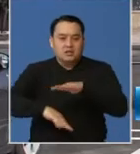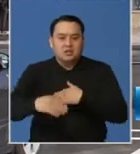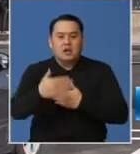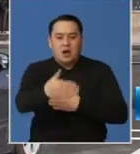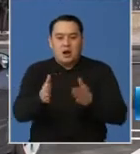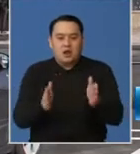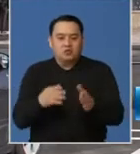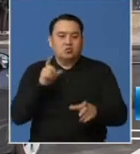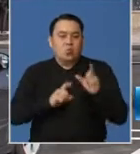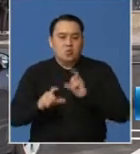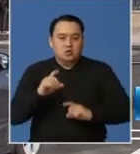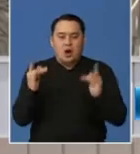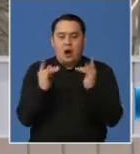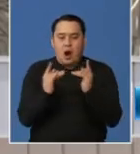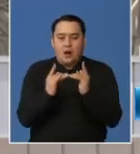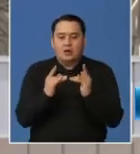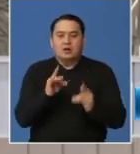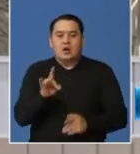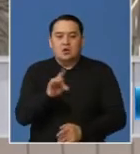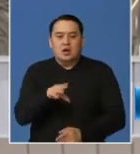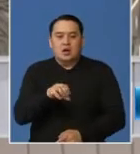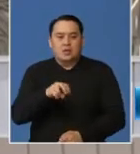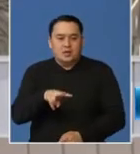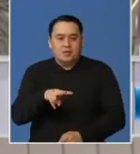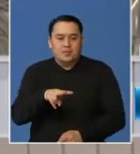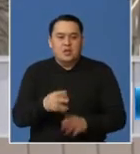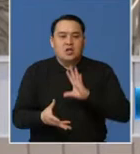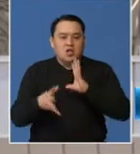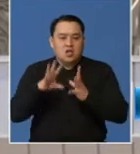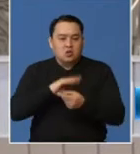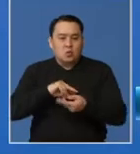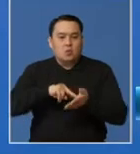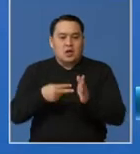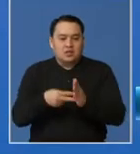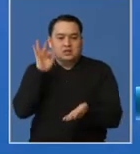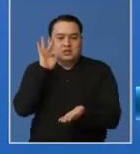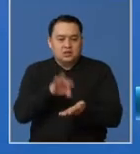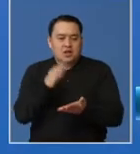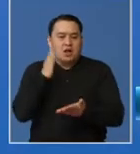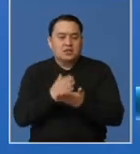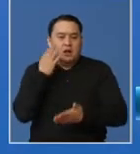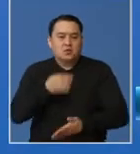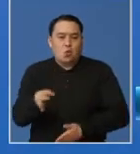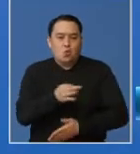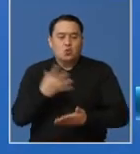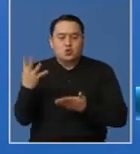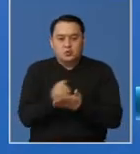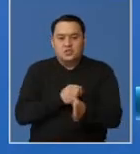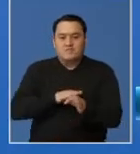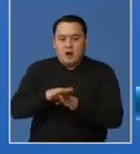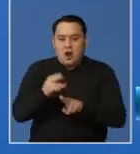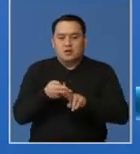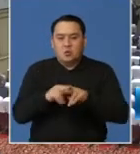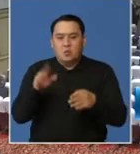и первого студенческого общежития в микрорайоне Каратал. Итоги подведены, планы намечены. Алматинская область готова успешно